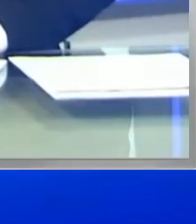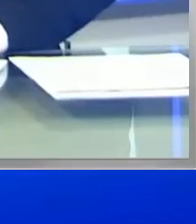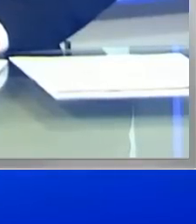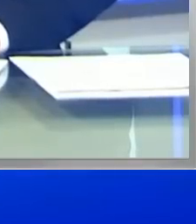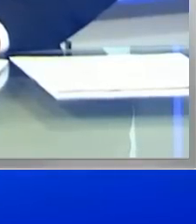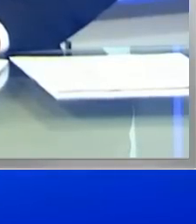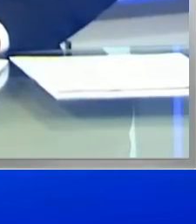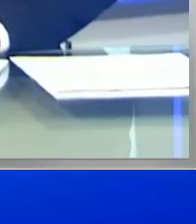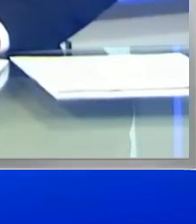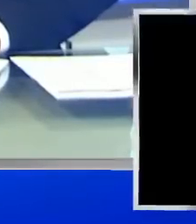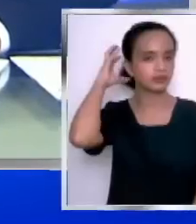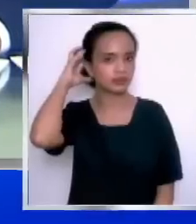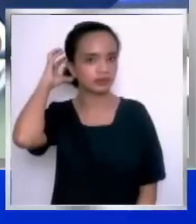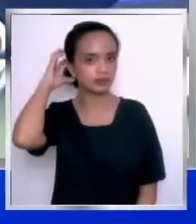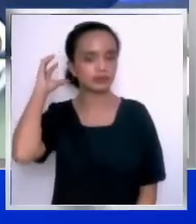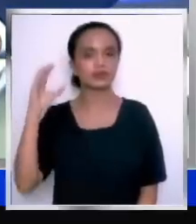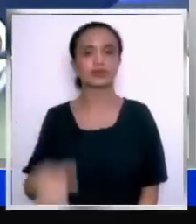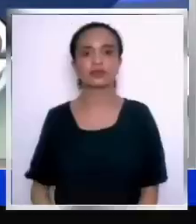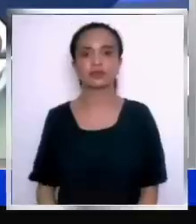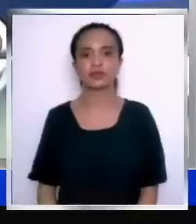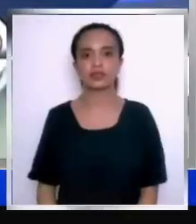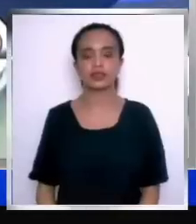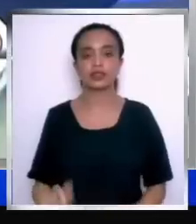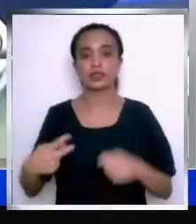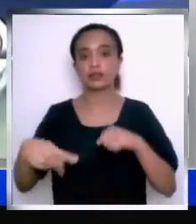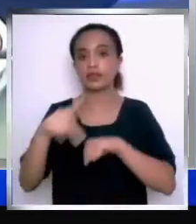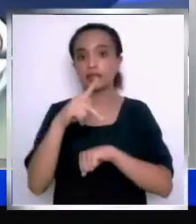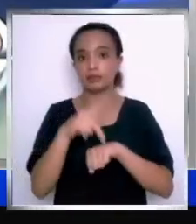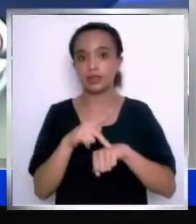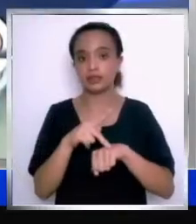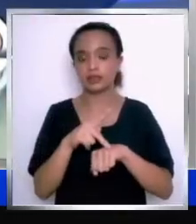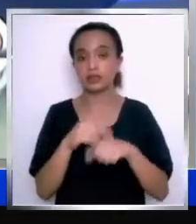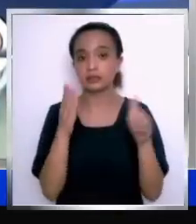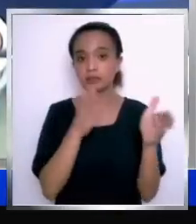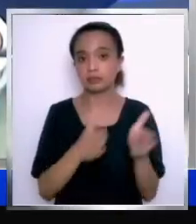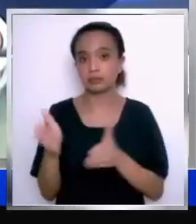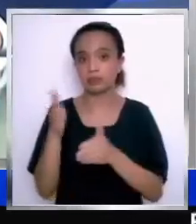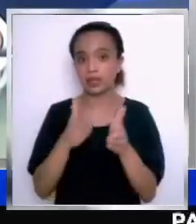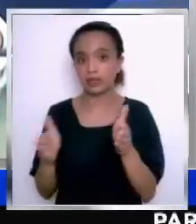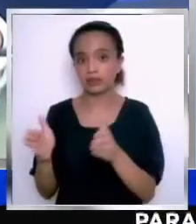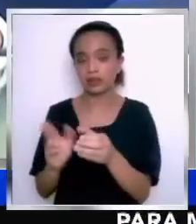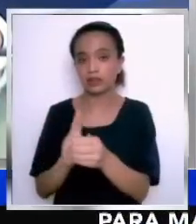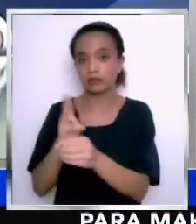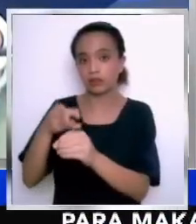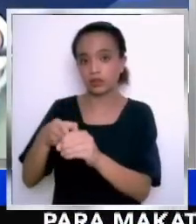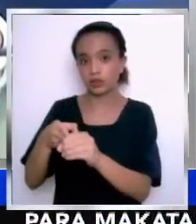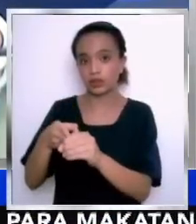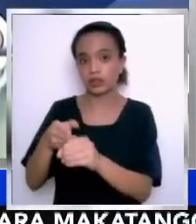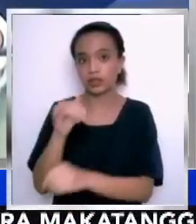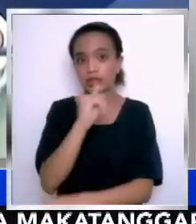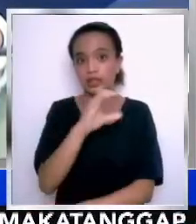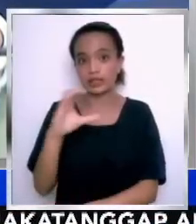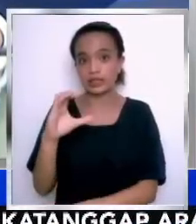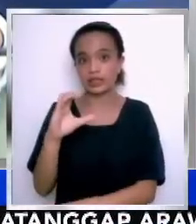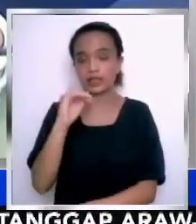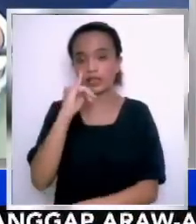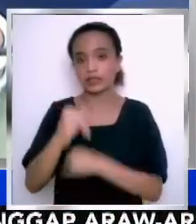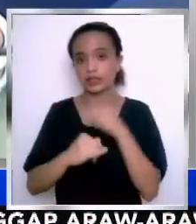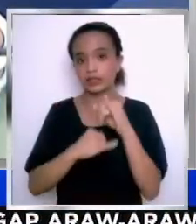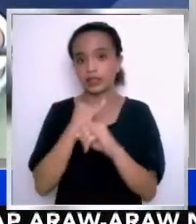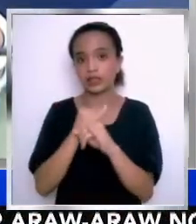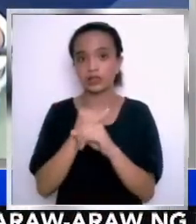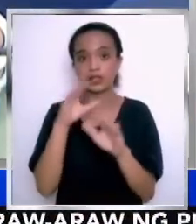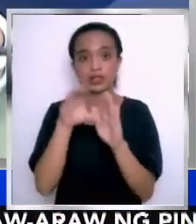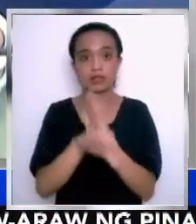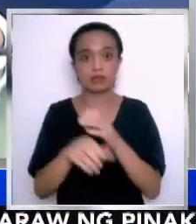Walang balak ang Pilipinas na muling sumali sa International Criminal Court o ICC. Mismong si Pangulong